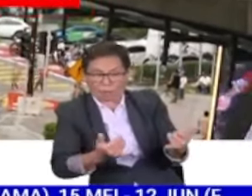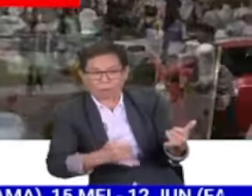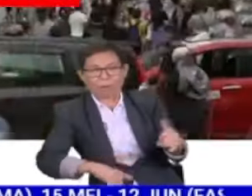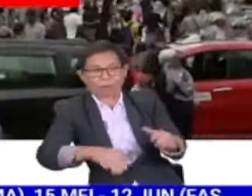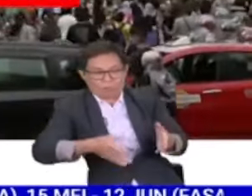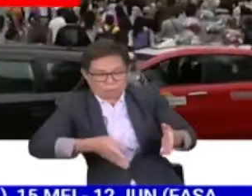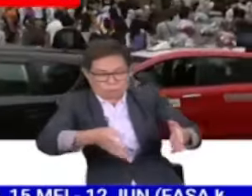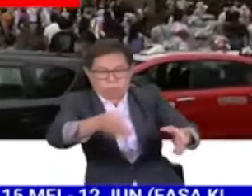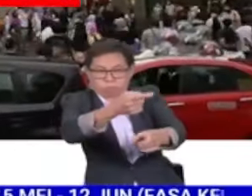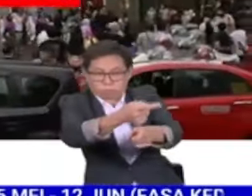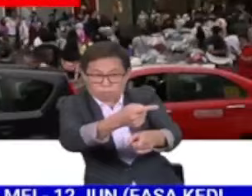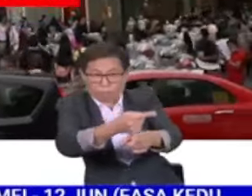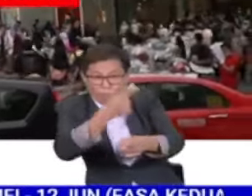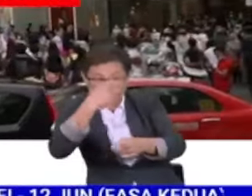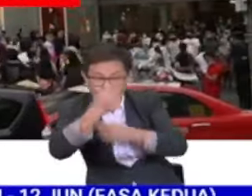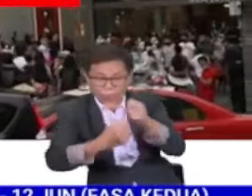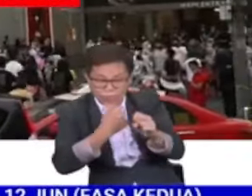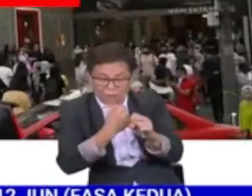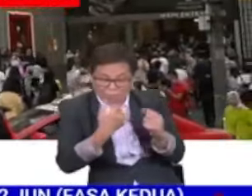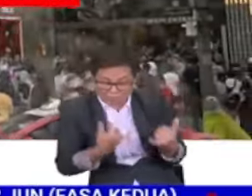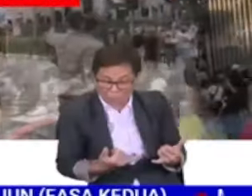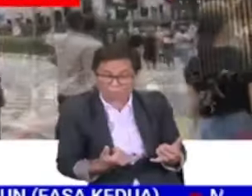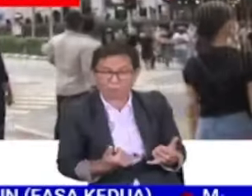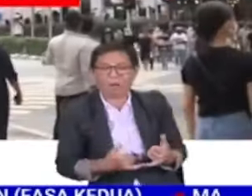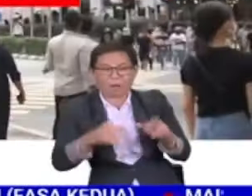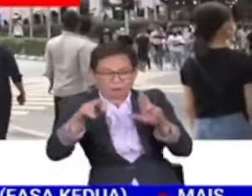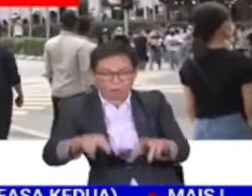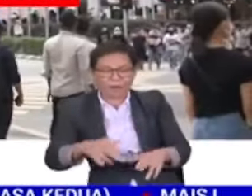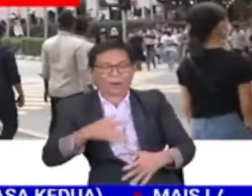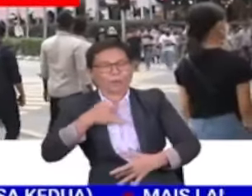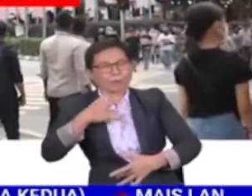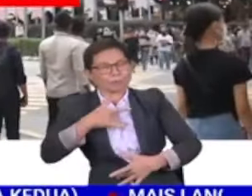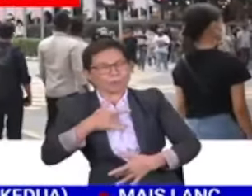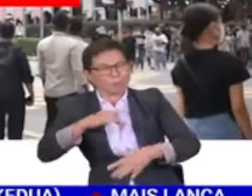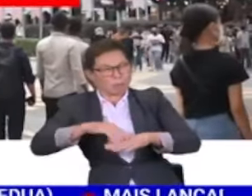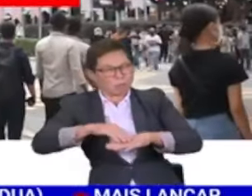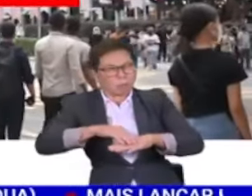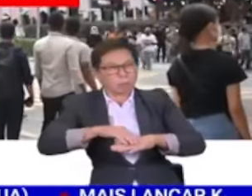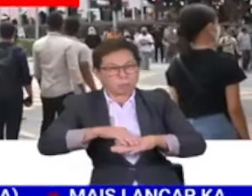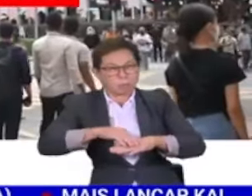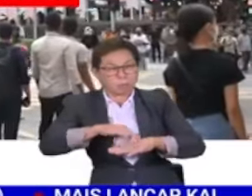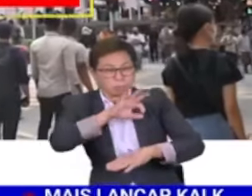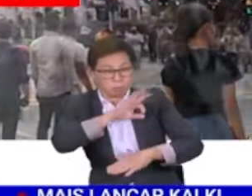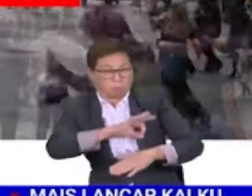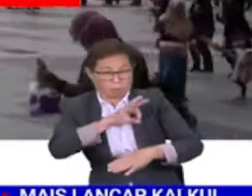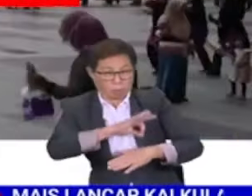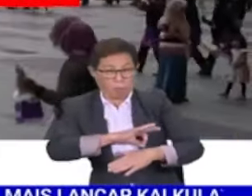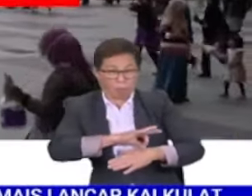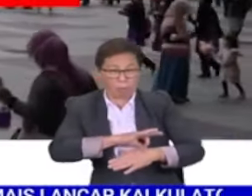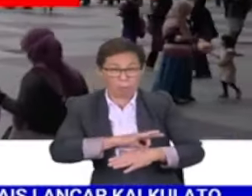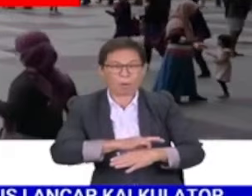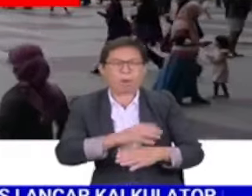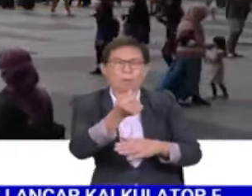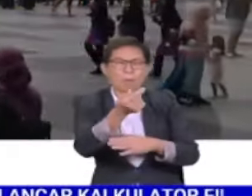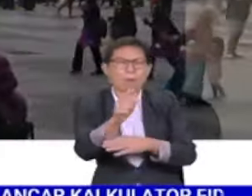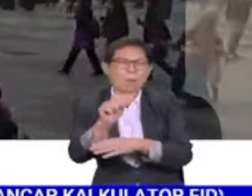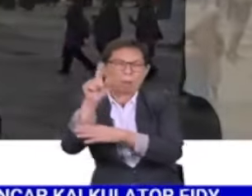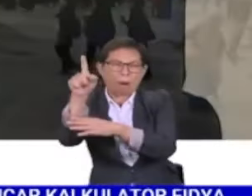pada landasan tepat. Untuk tahun ini, bagaimana rakyat dapat merasai kesan limpahan di sebalik cabaran kos sara